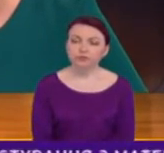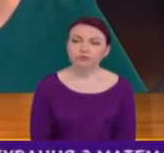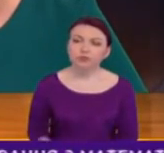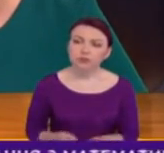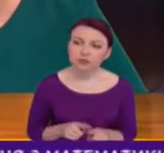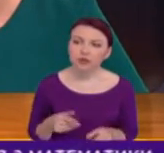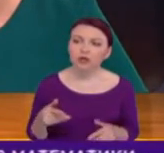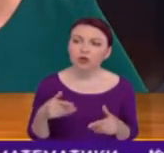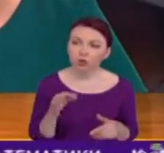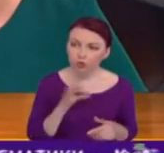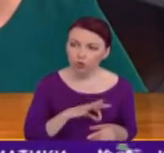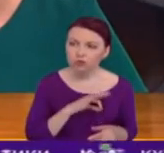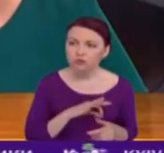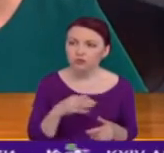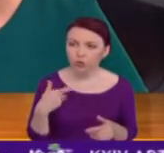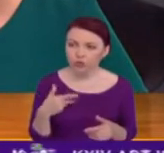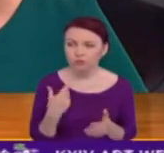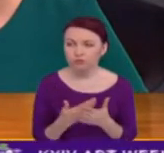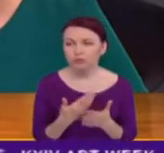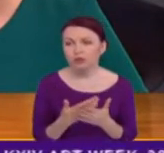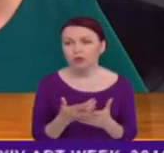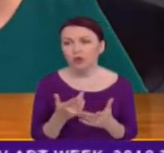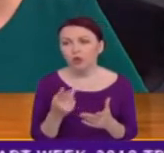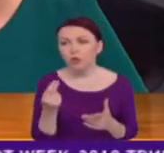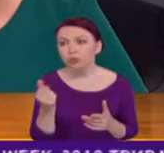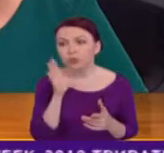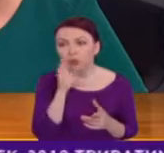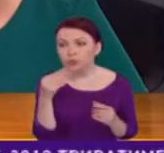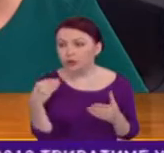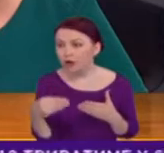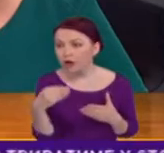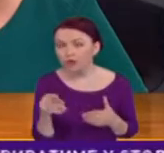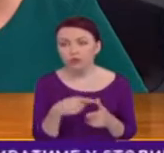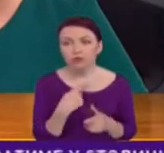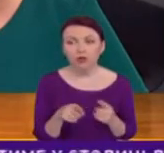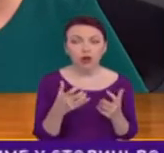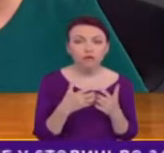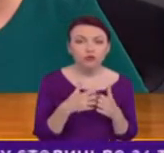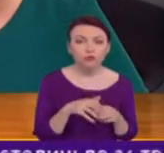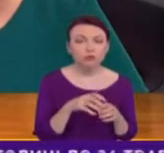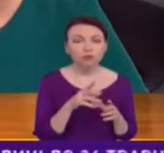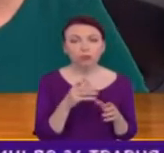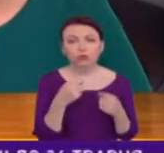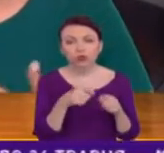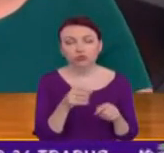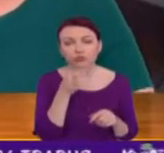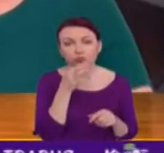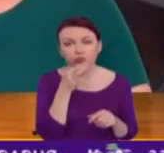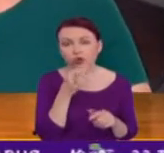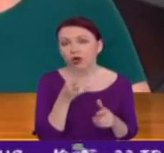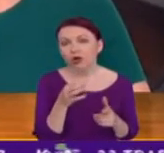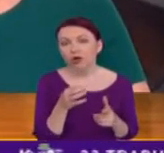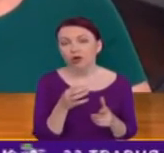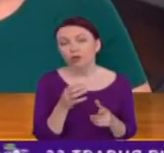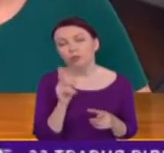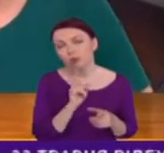корисно для того, щоб якщо людина не змогла десь купити, йому було незручно, не встановили ще автомат по продажі, або вона можна ще не розуміє,